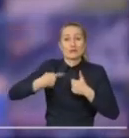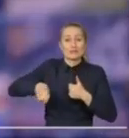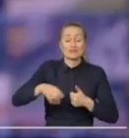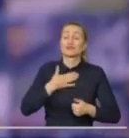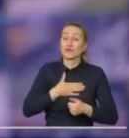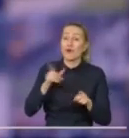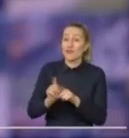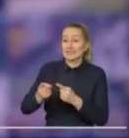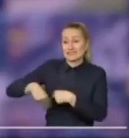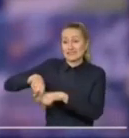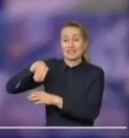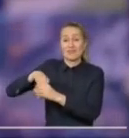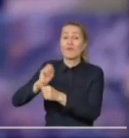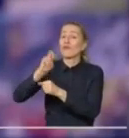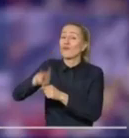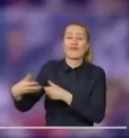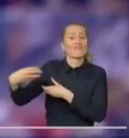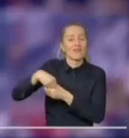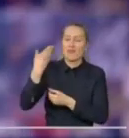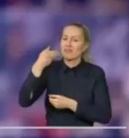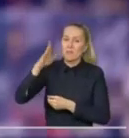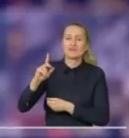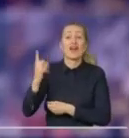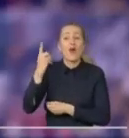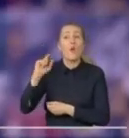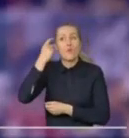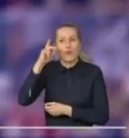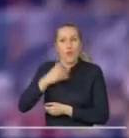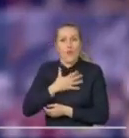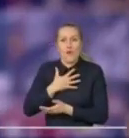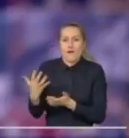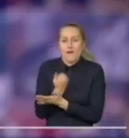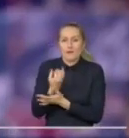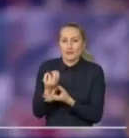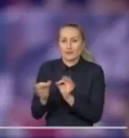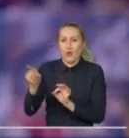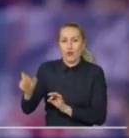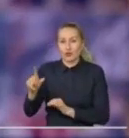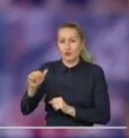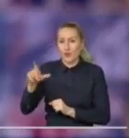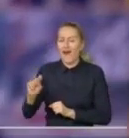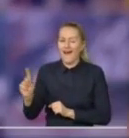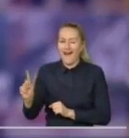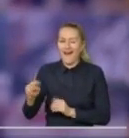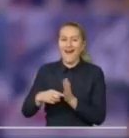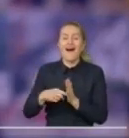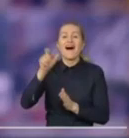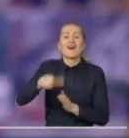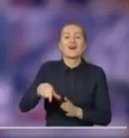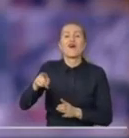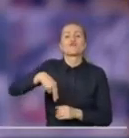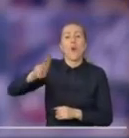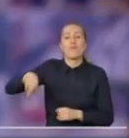sobotnim drużynowym w skokach nie wystartuje jeden z głównych kandydatów do złota. I nie chodzi tu o Piotra Żyłę. Norwek Halvor Egner Granerud jest